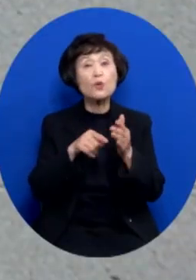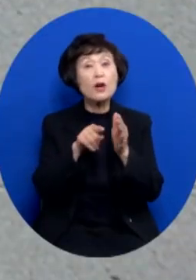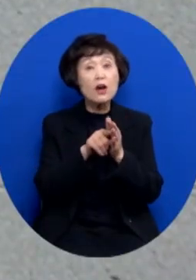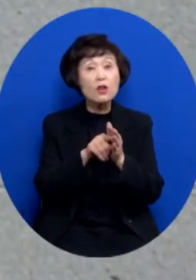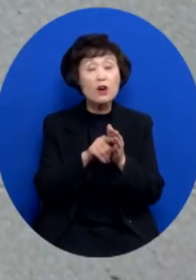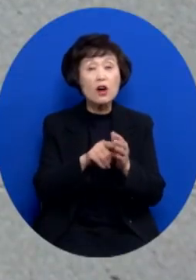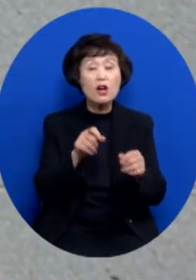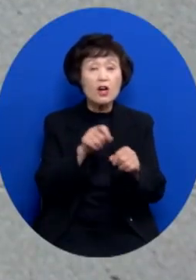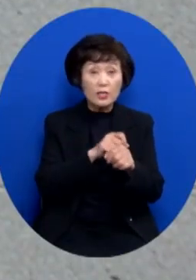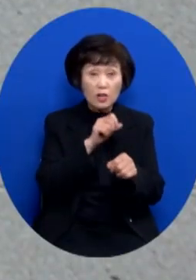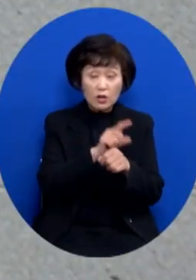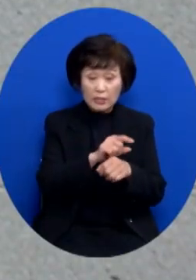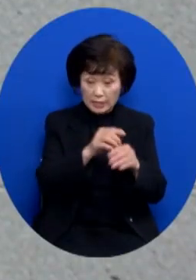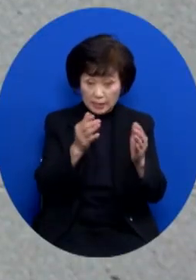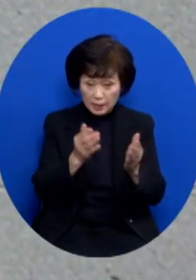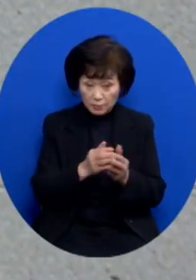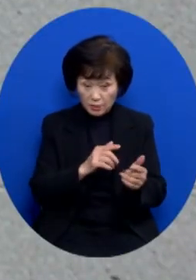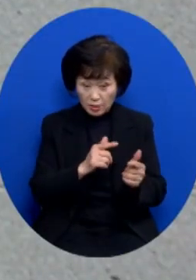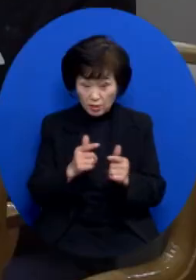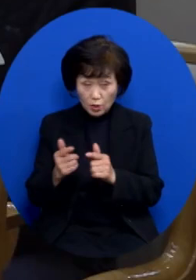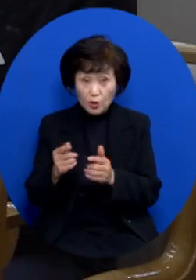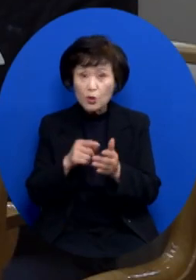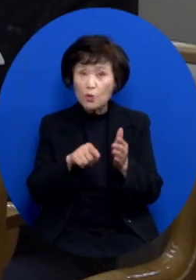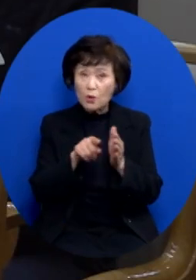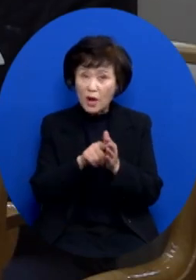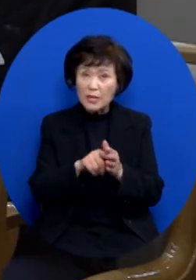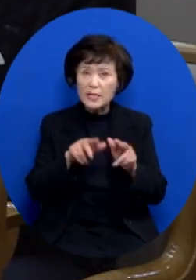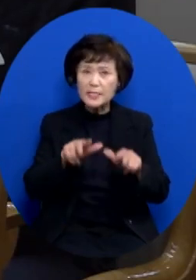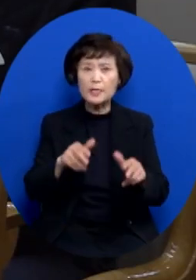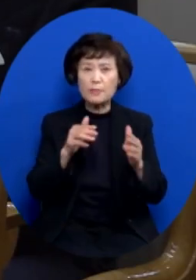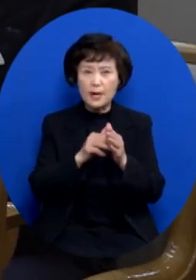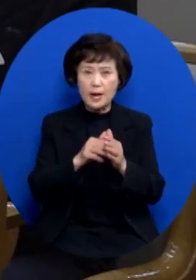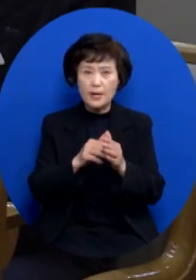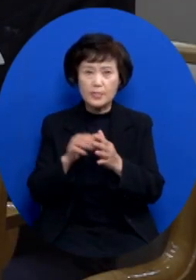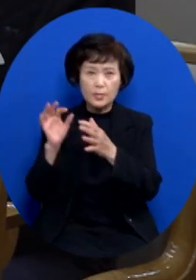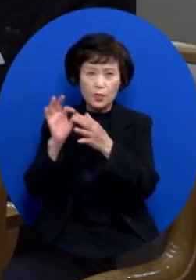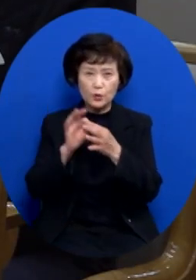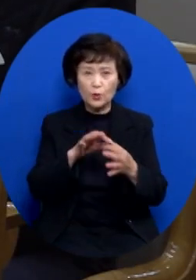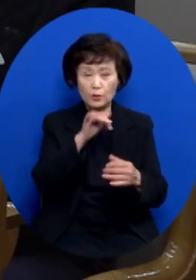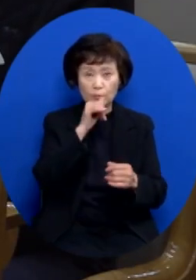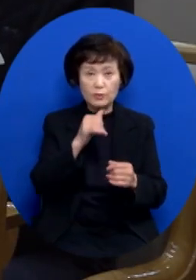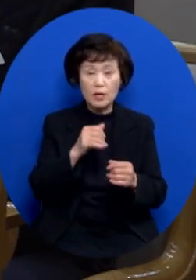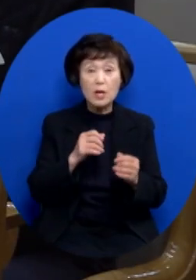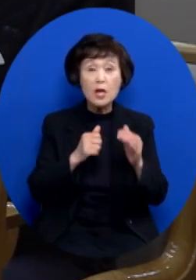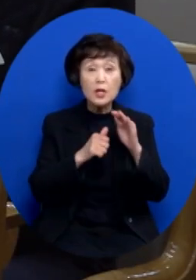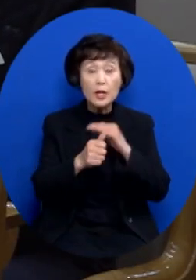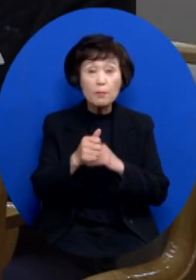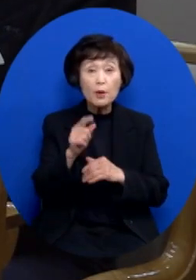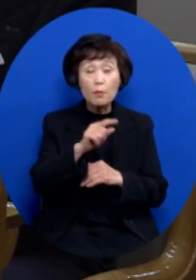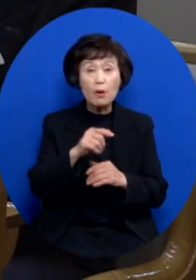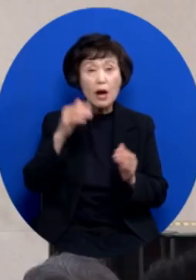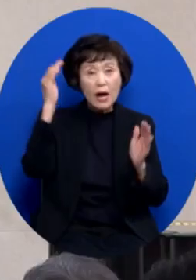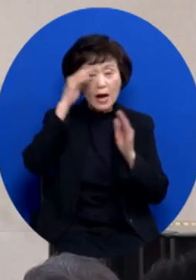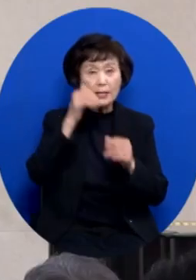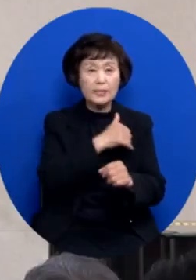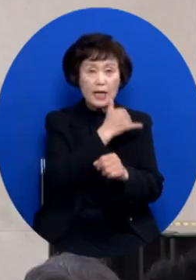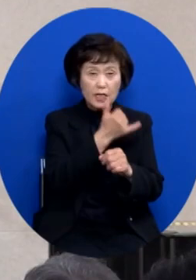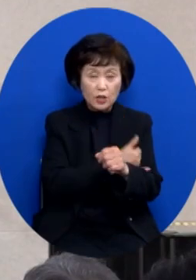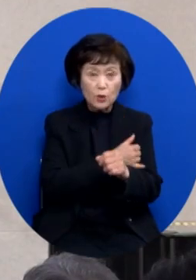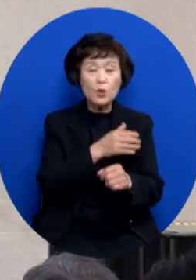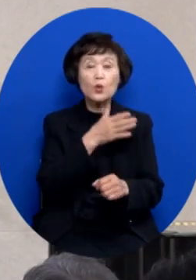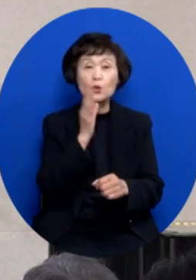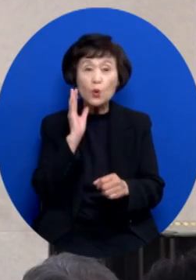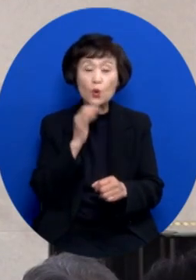집단을 중심으로 인권 논쟁을 펴면서 오늘날까지 이게 계속 이르고 있죠. 대표적으로 이제 뭐 학생 인권, 뭐 노동 인권, 뭐 여성